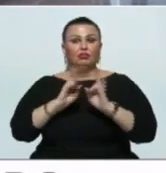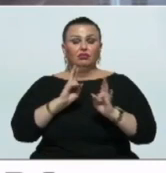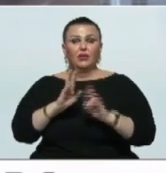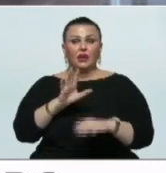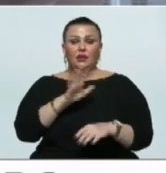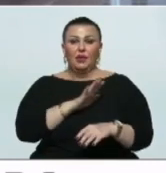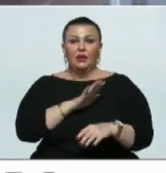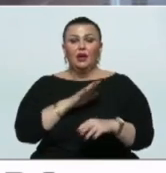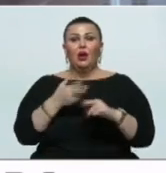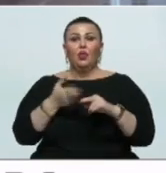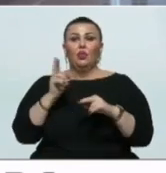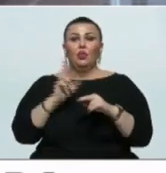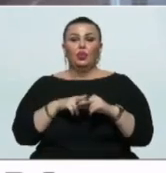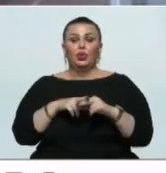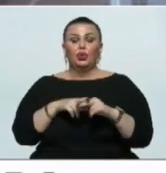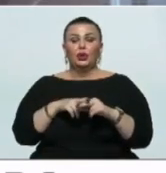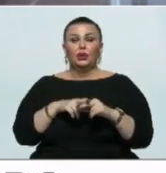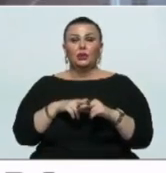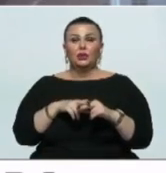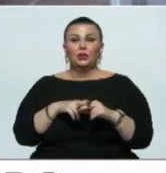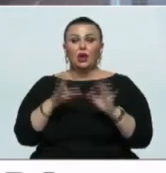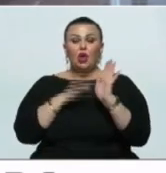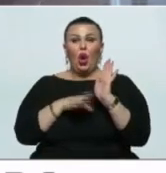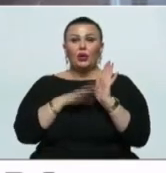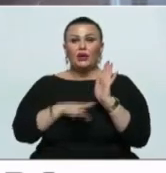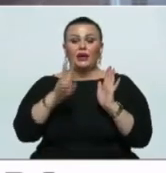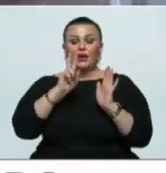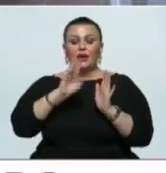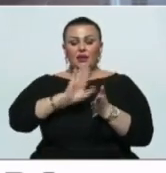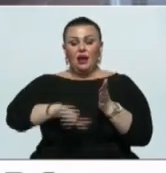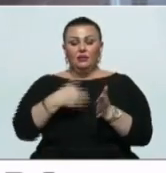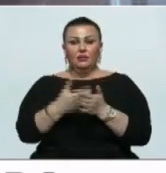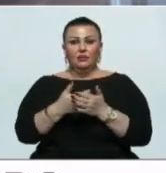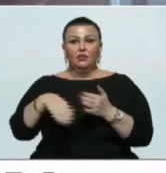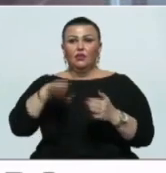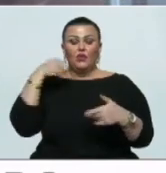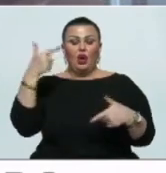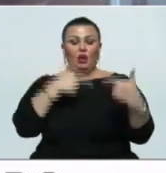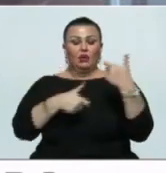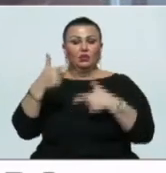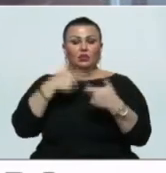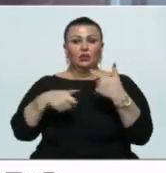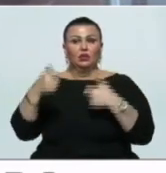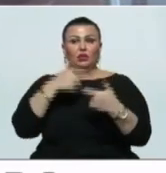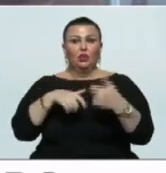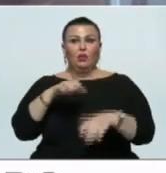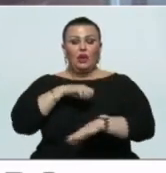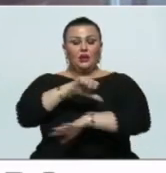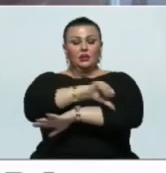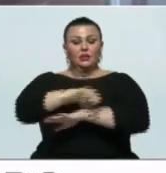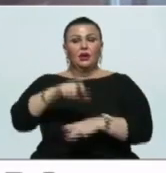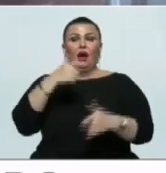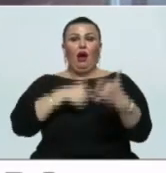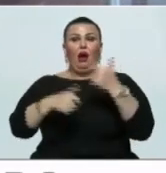İşte bu süreç içerisinde 92'den bu yana hep ateş sınır hattındaki